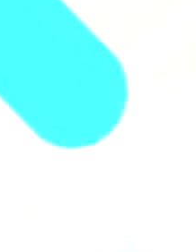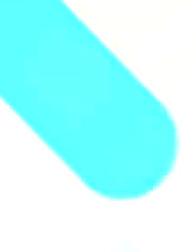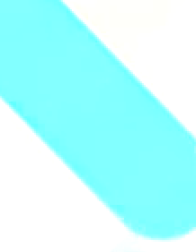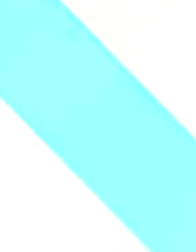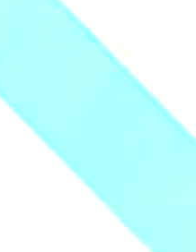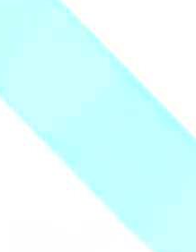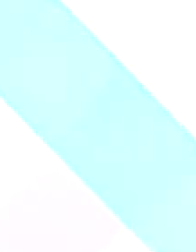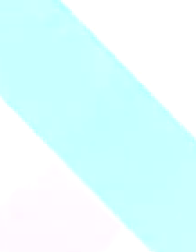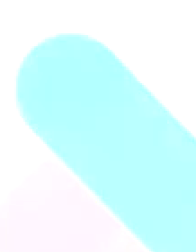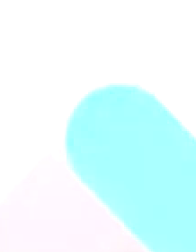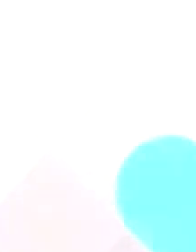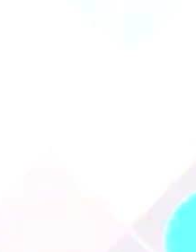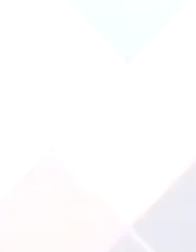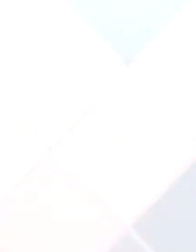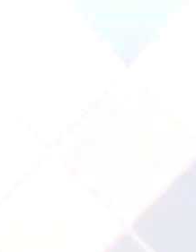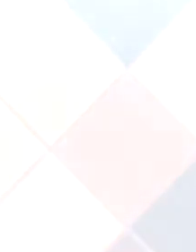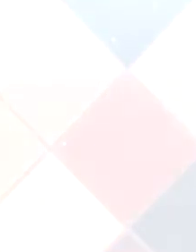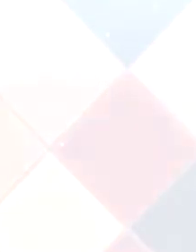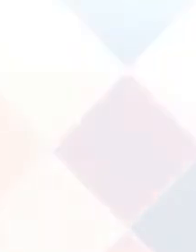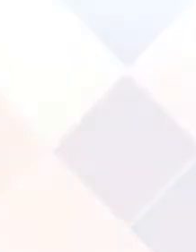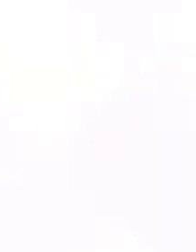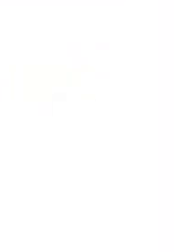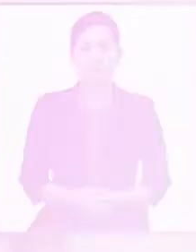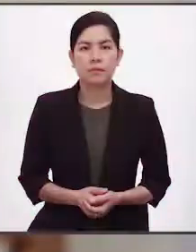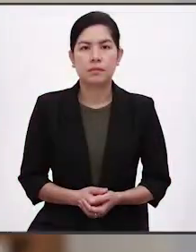สนับสนุนโดยกทปส